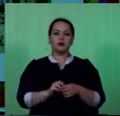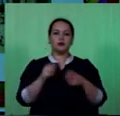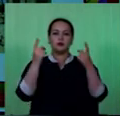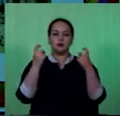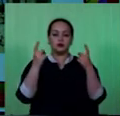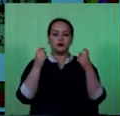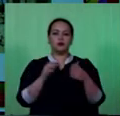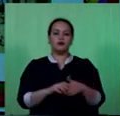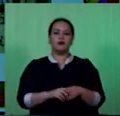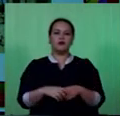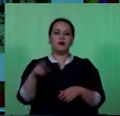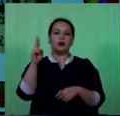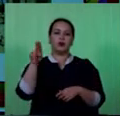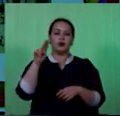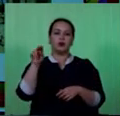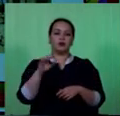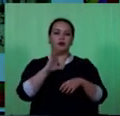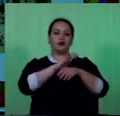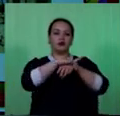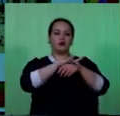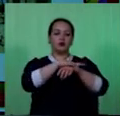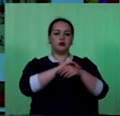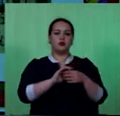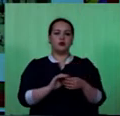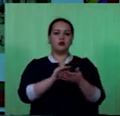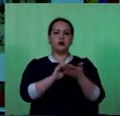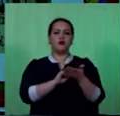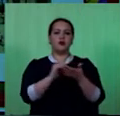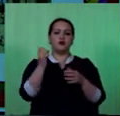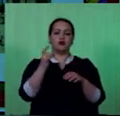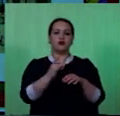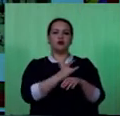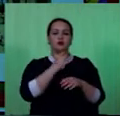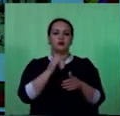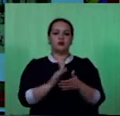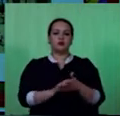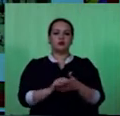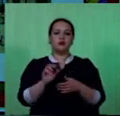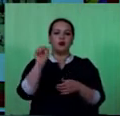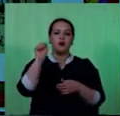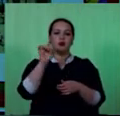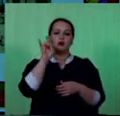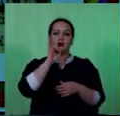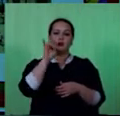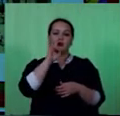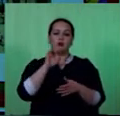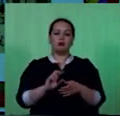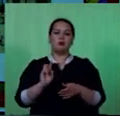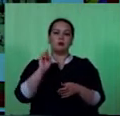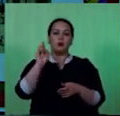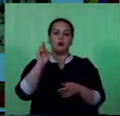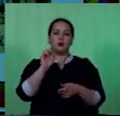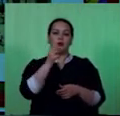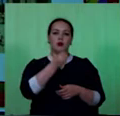вариант ответа d . повторю ещё раз а самарканд б